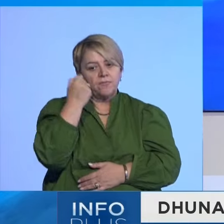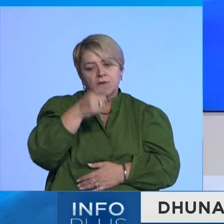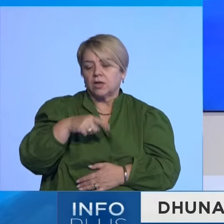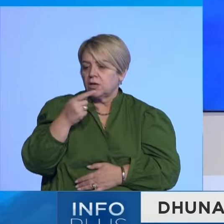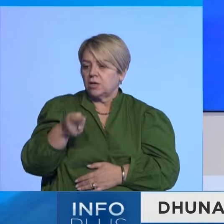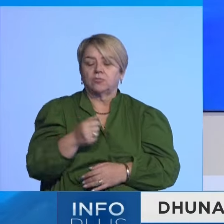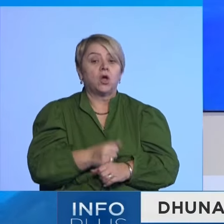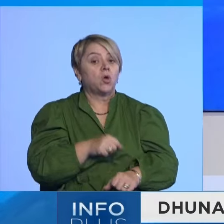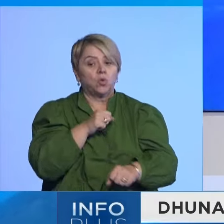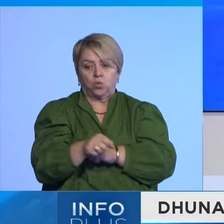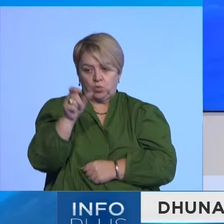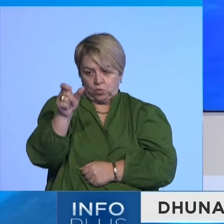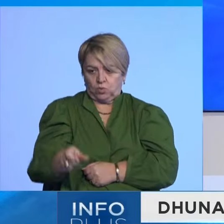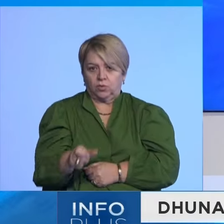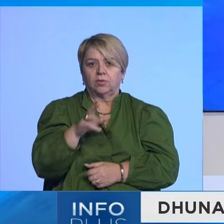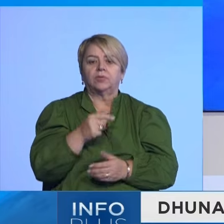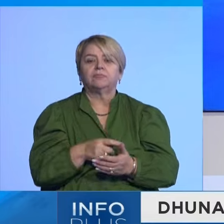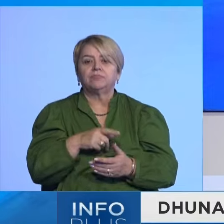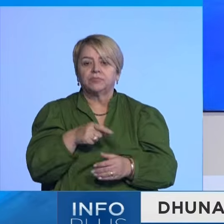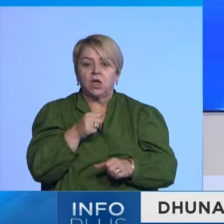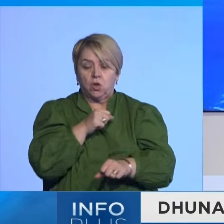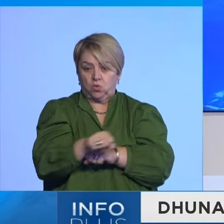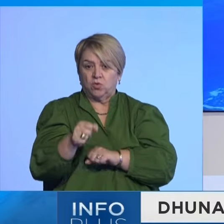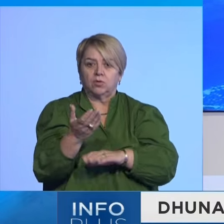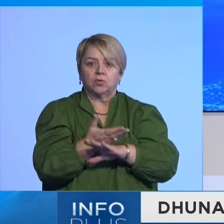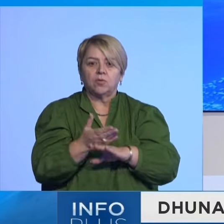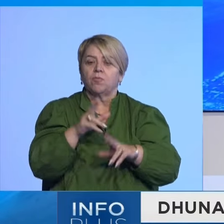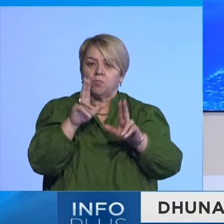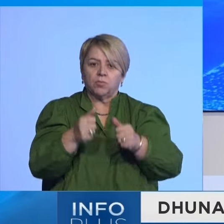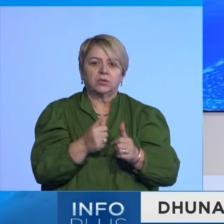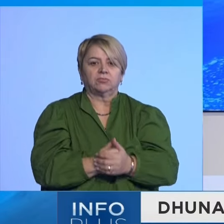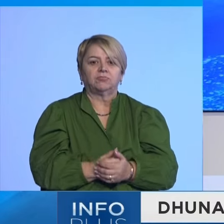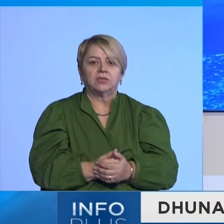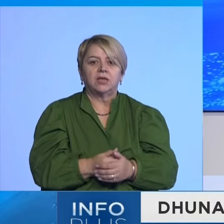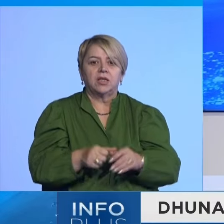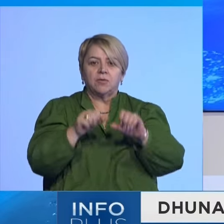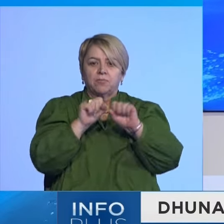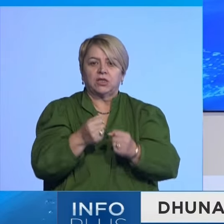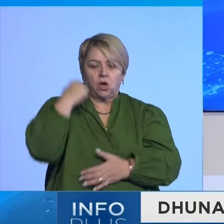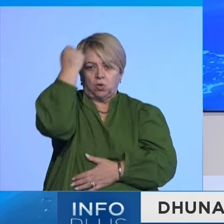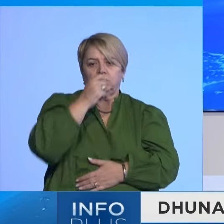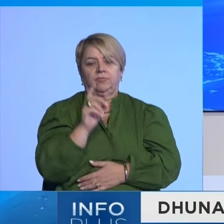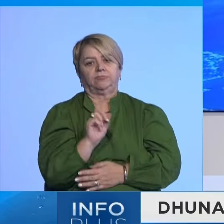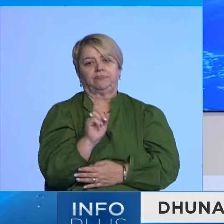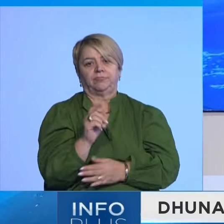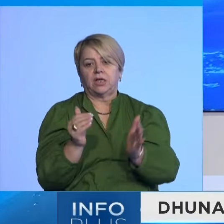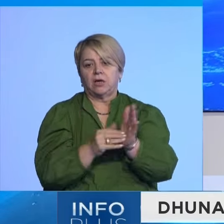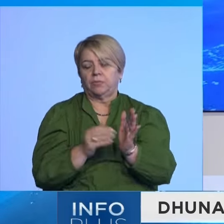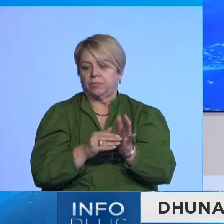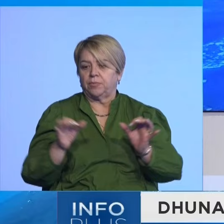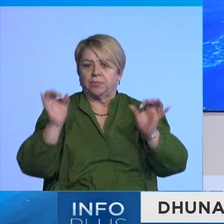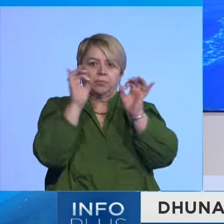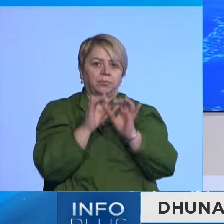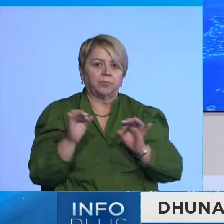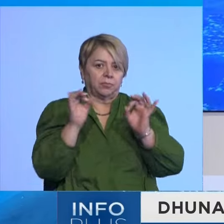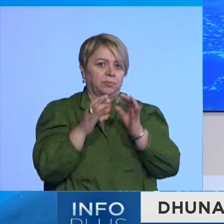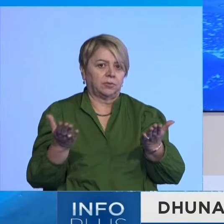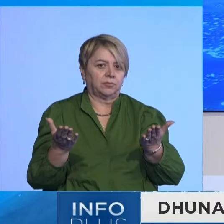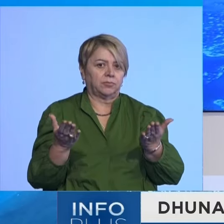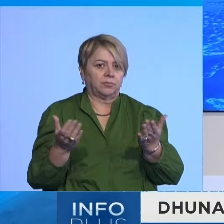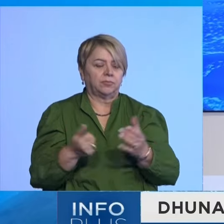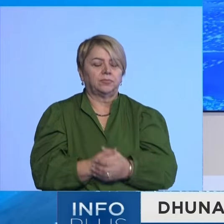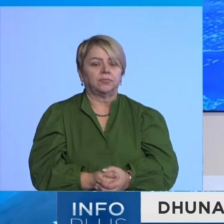se dhunuesit menduan që përmes dhunës seksuale mund ta qëndërojnë Kosovën, por në fakt asnjëherë nuk kanë arritur dhe nuk do të arrijnë ta